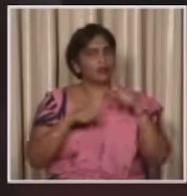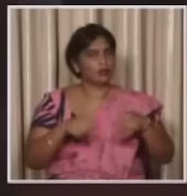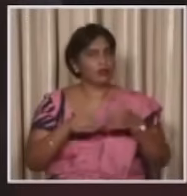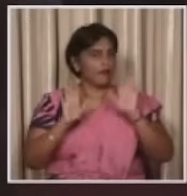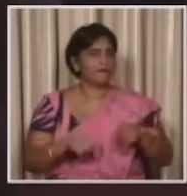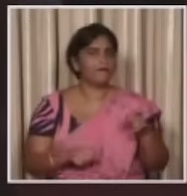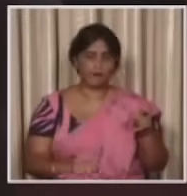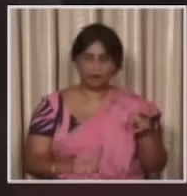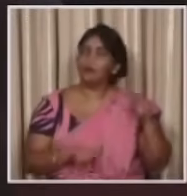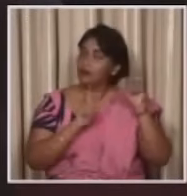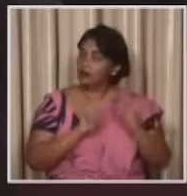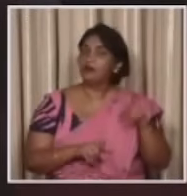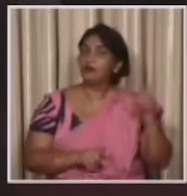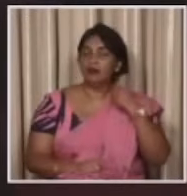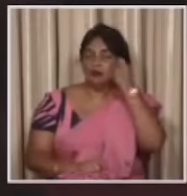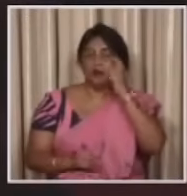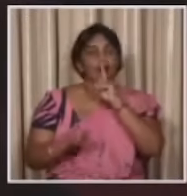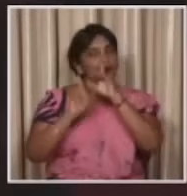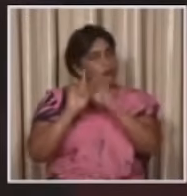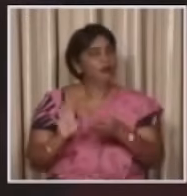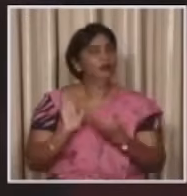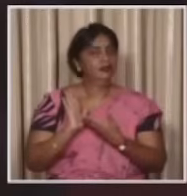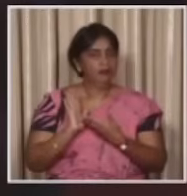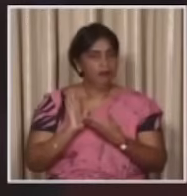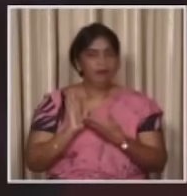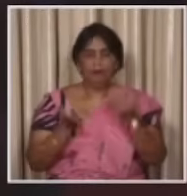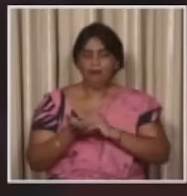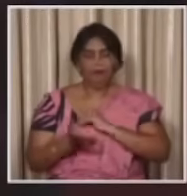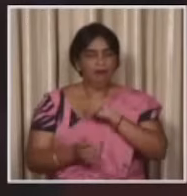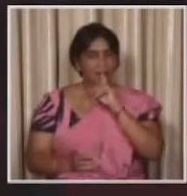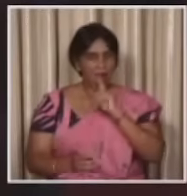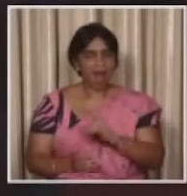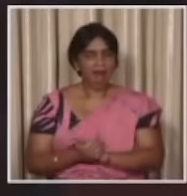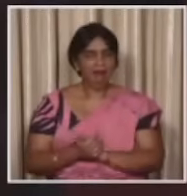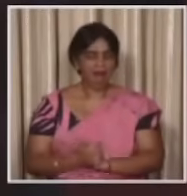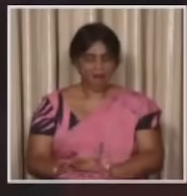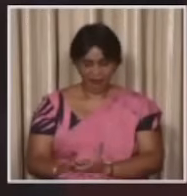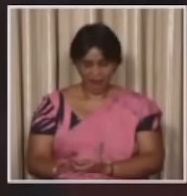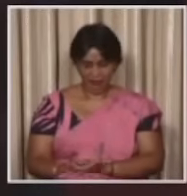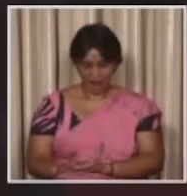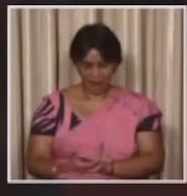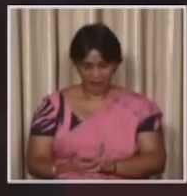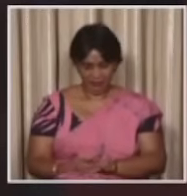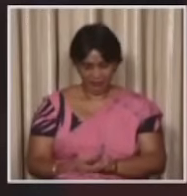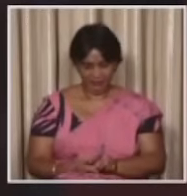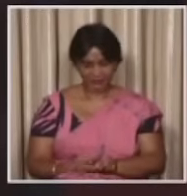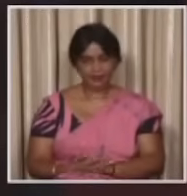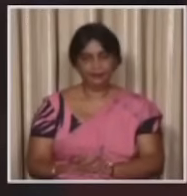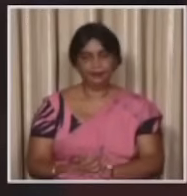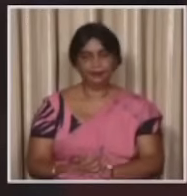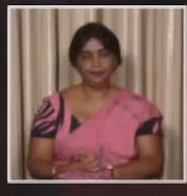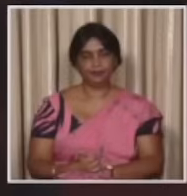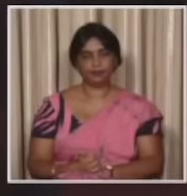තියෙනවා. හැබැයි ඒ ඔබතුමන්ලා යෝජනා කරන්නේ තේ කටයුත්ත. ඊළඟට කියනවා සෙපරේට් ද ට්‍රාන්ස්මිෂන් ග්‍රිඩ් ටු අලව් ද නෙසෙසරි